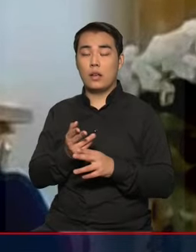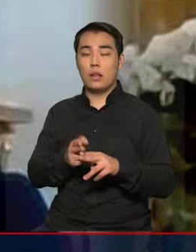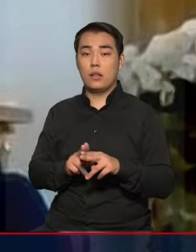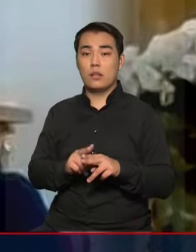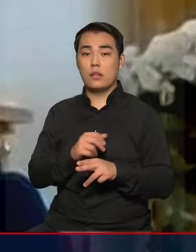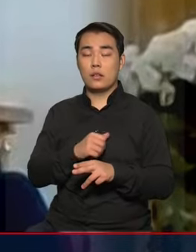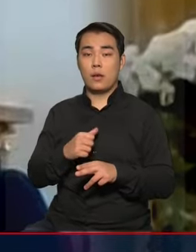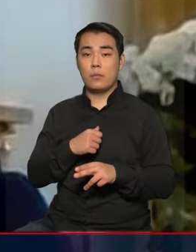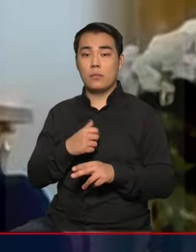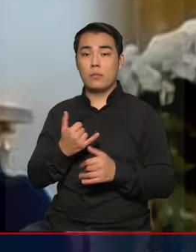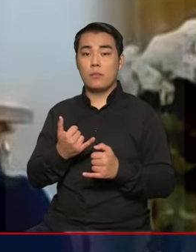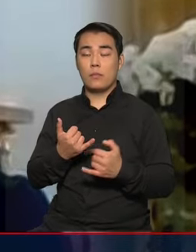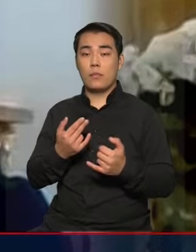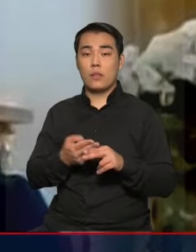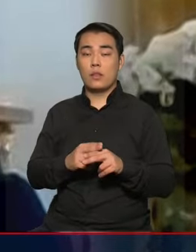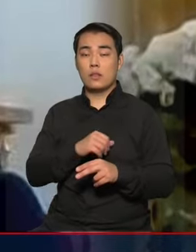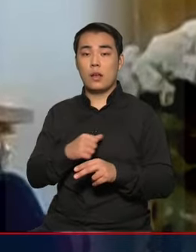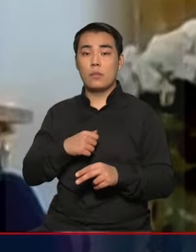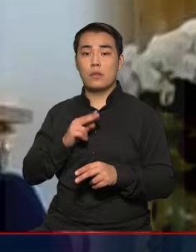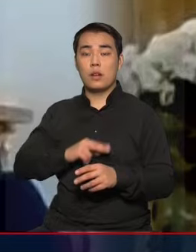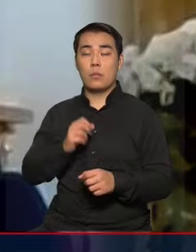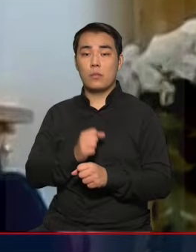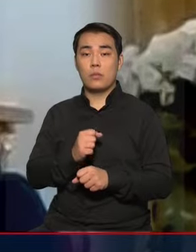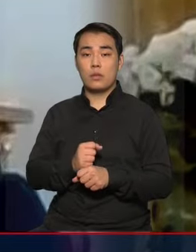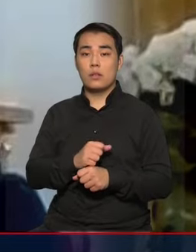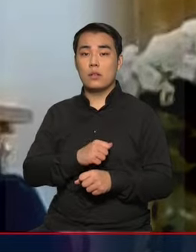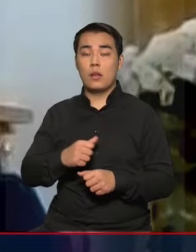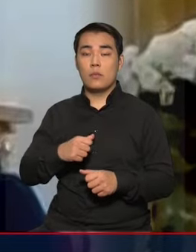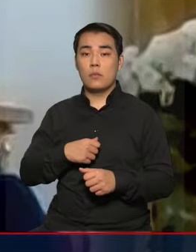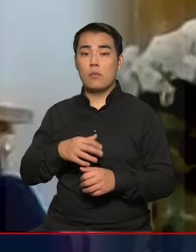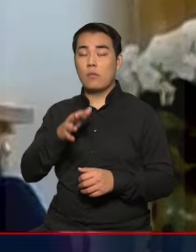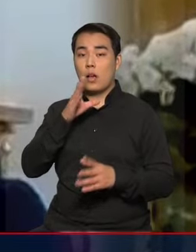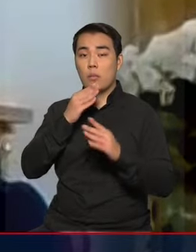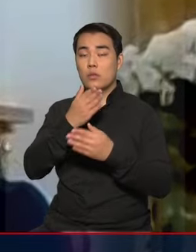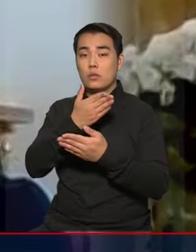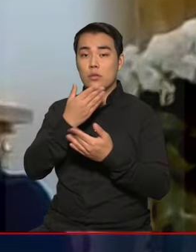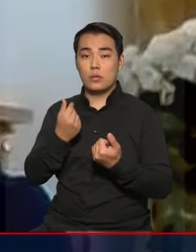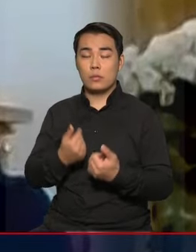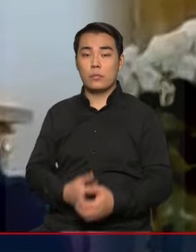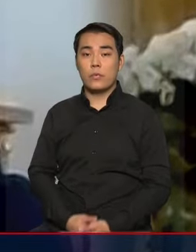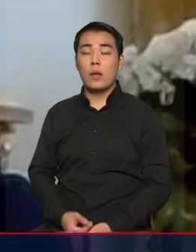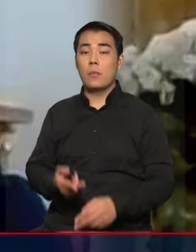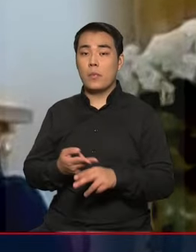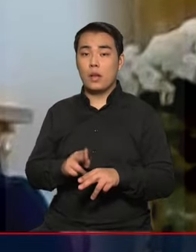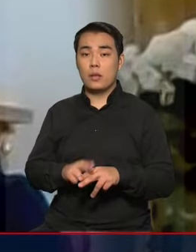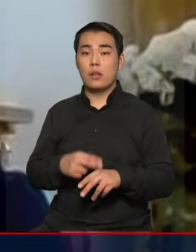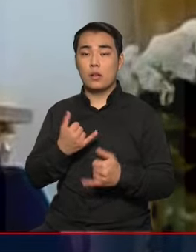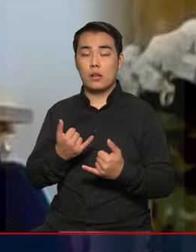Олардың өзі әлі әрекет жасауға құзырлары жоқ болып отыр. Сол